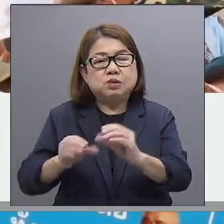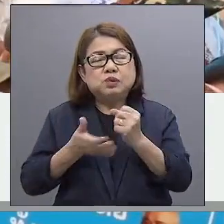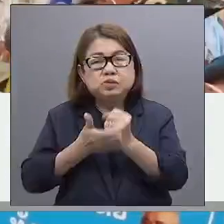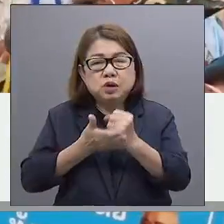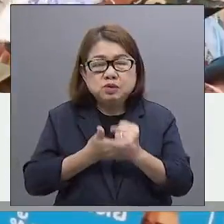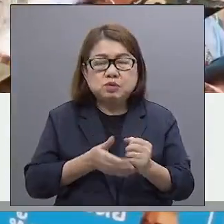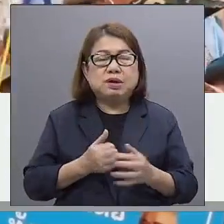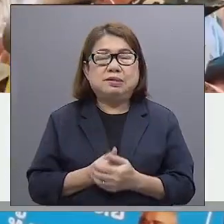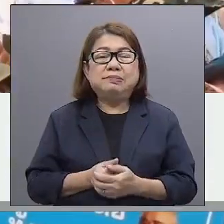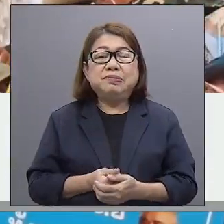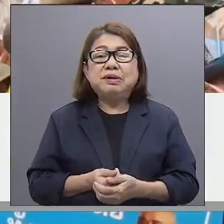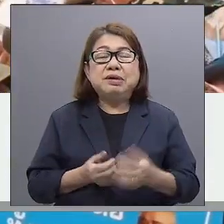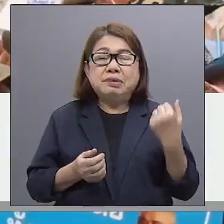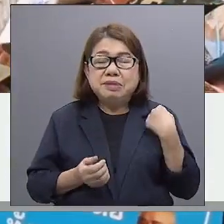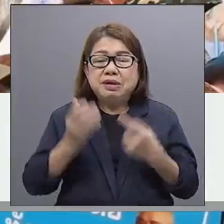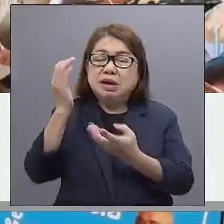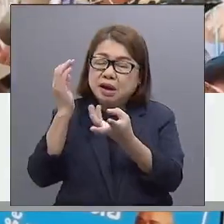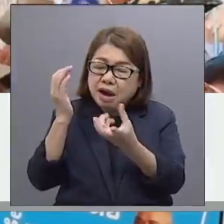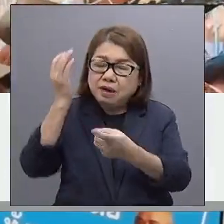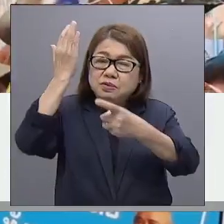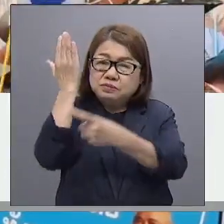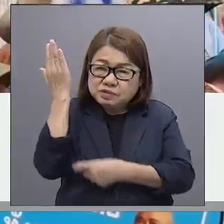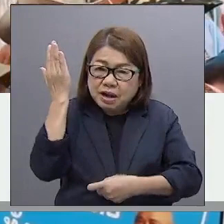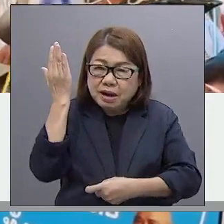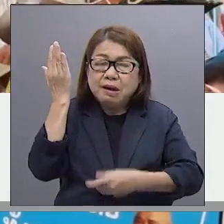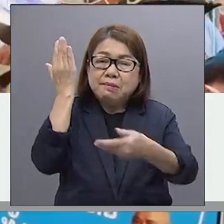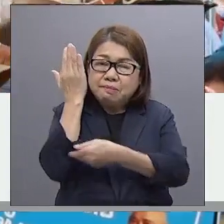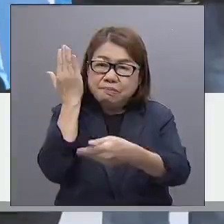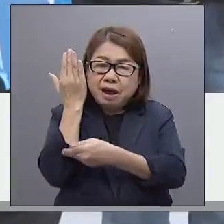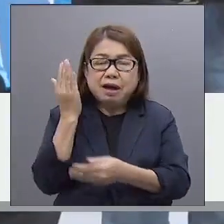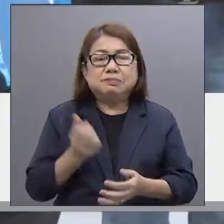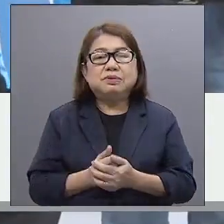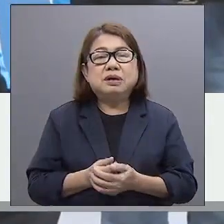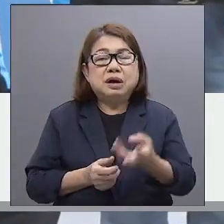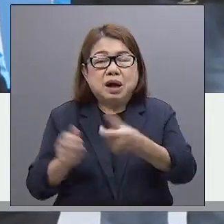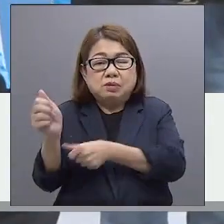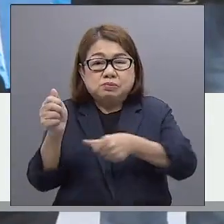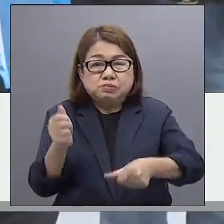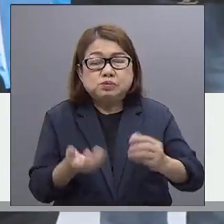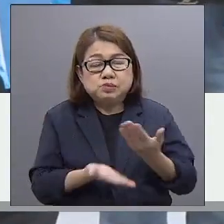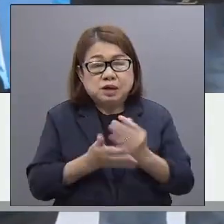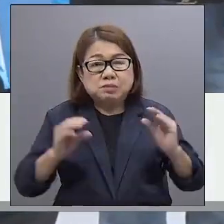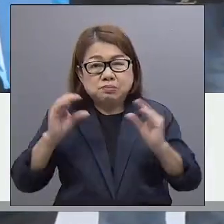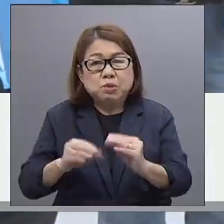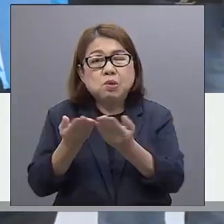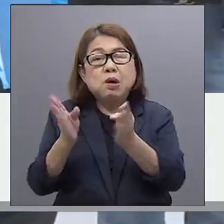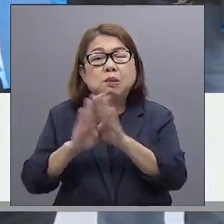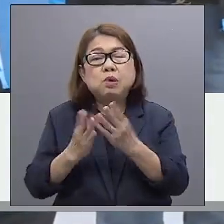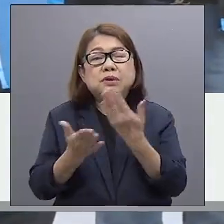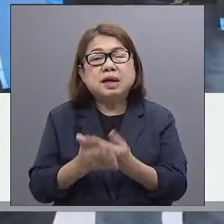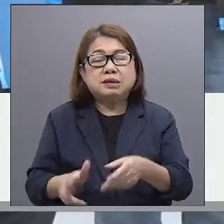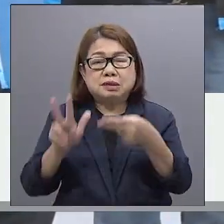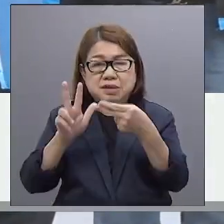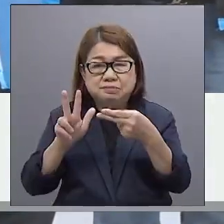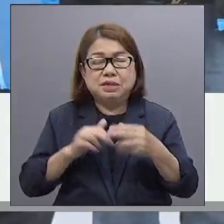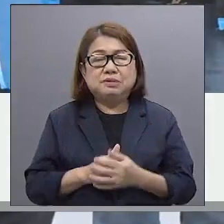รายได้ข้าวยางปาล์มเงินอุดหนุนลดต้นทุนการผลิตชาวนาครัวเรือนละไม่เกิน 30,000 บาทอินเทอร์เน็ตฟรีทุกหมู่บ้านชุม